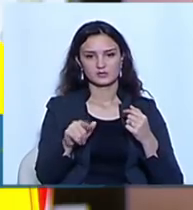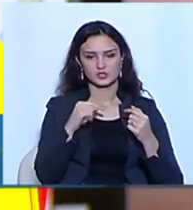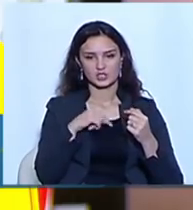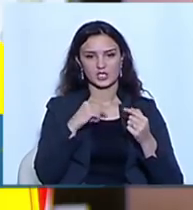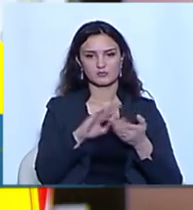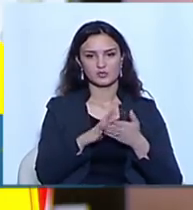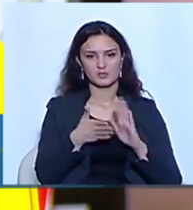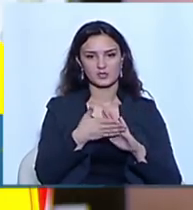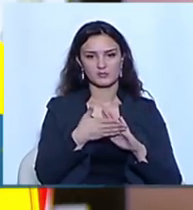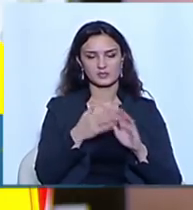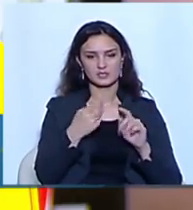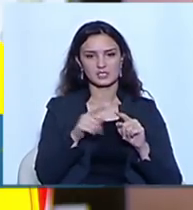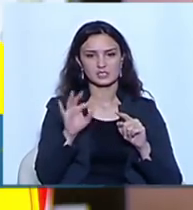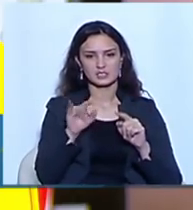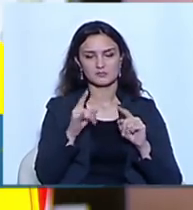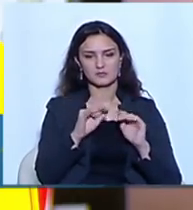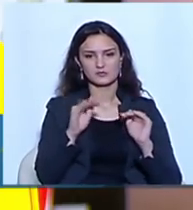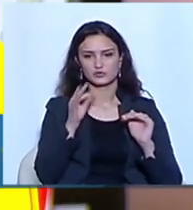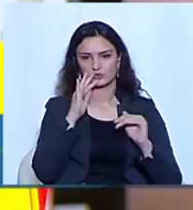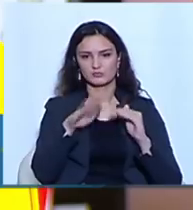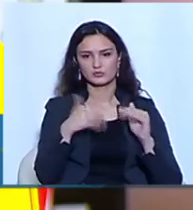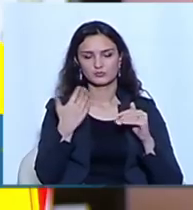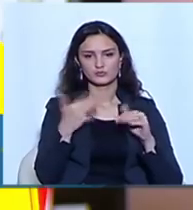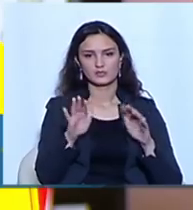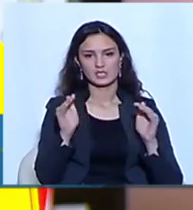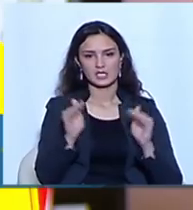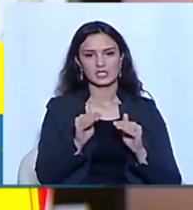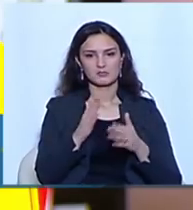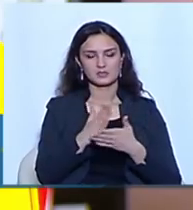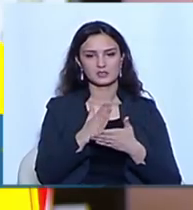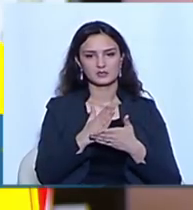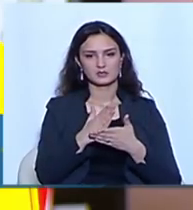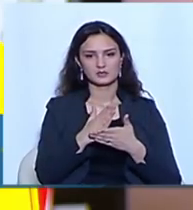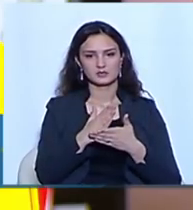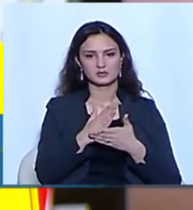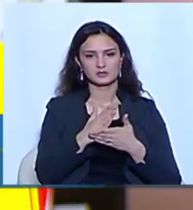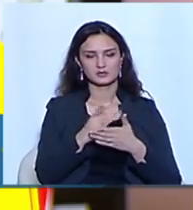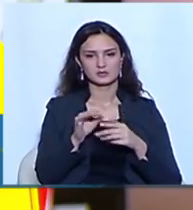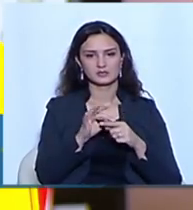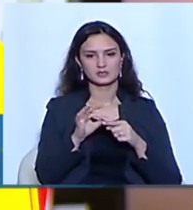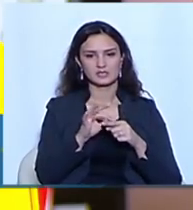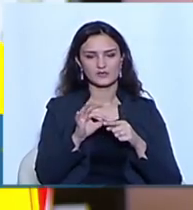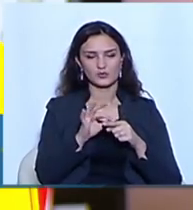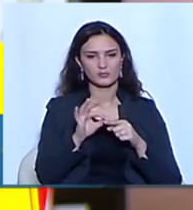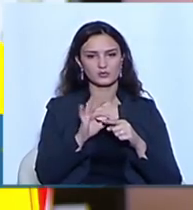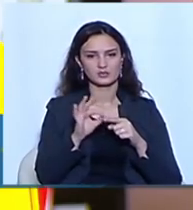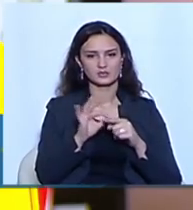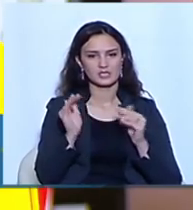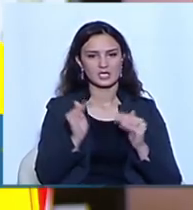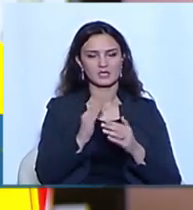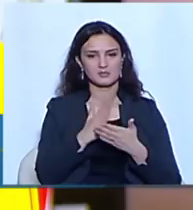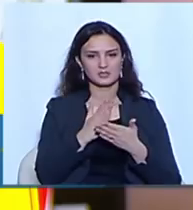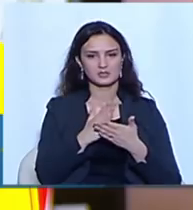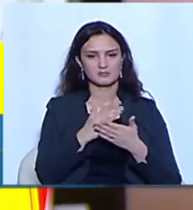შინაგან მდგომარეობაზე. ესეთი ბავშვი შემდგომში უკვე ნაკლებად არის მოწყვლადი აი ამ ნევროტული რეაქციების მიმართ